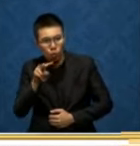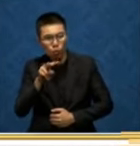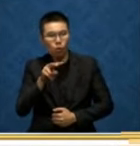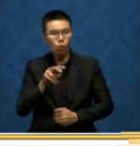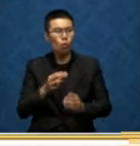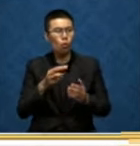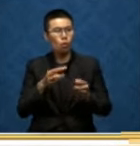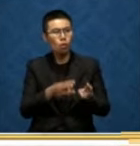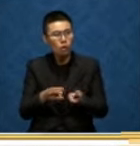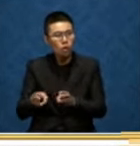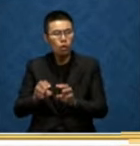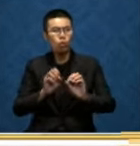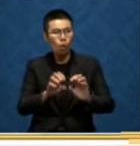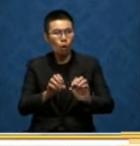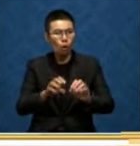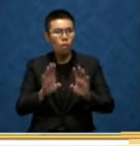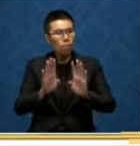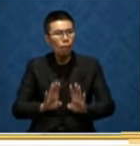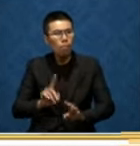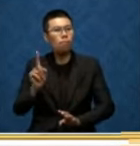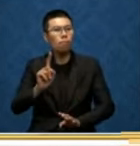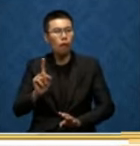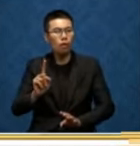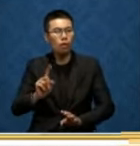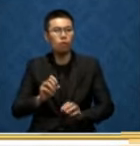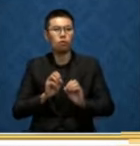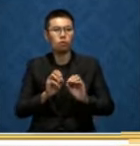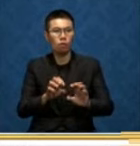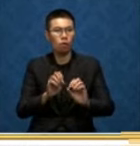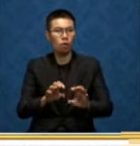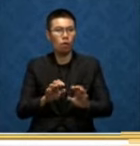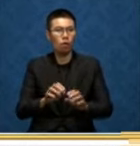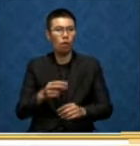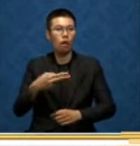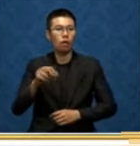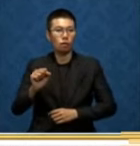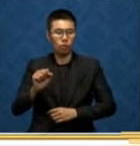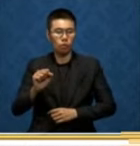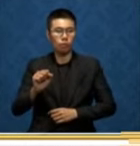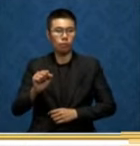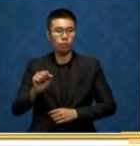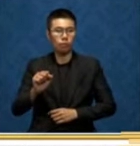กันยังไงก็รู้ว่าเขาสอนโดยใช้หลักสูตรว่า